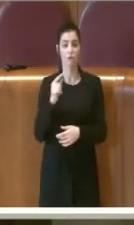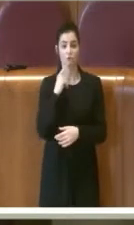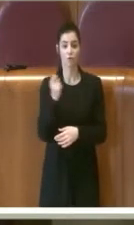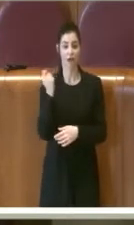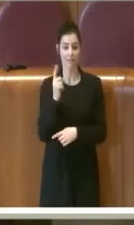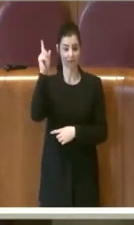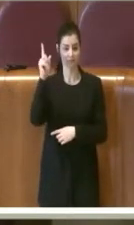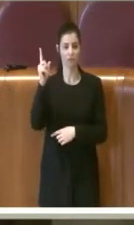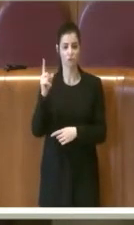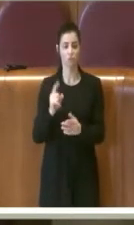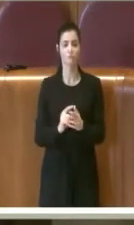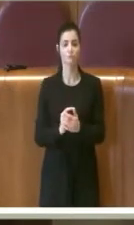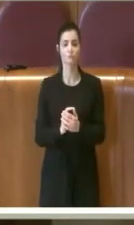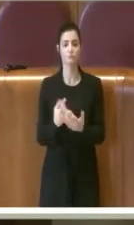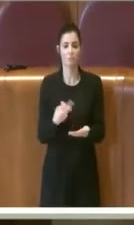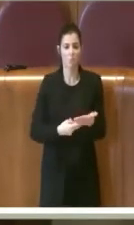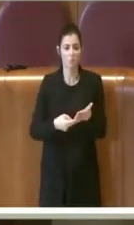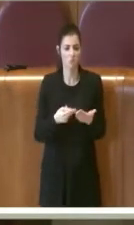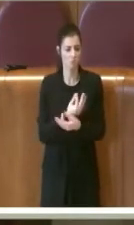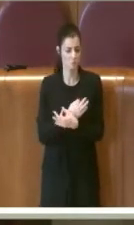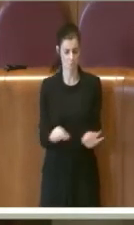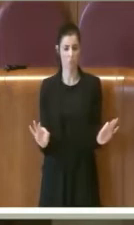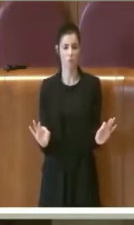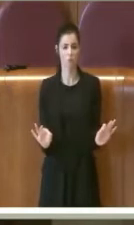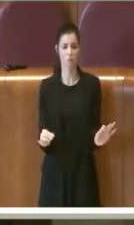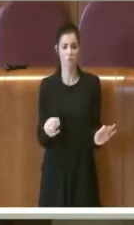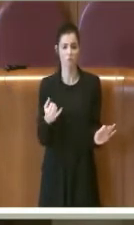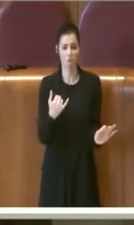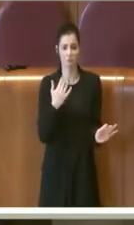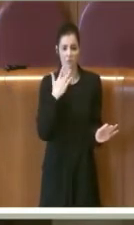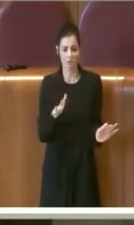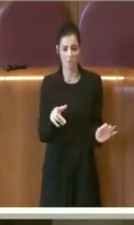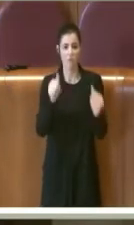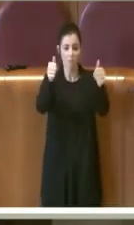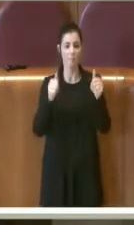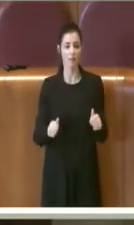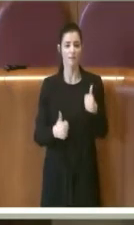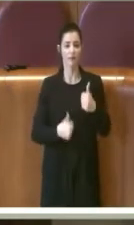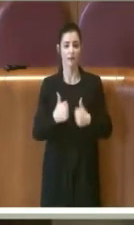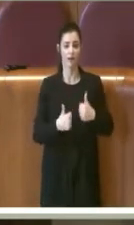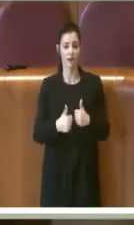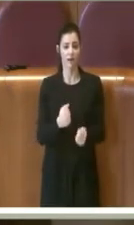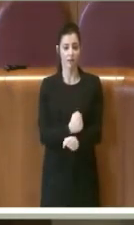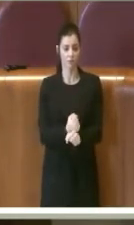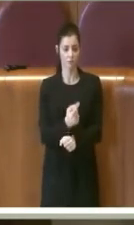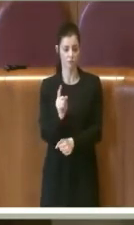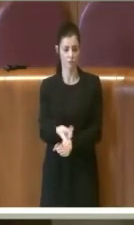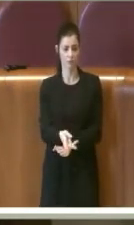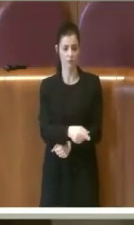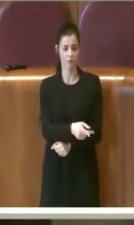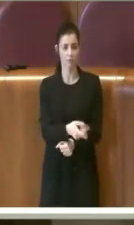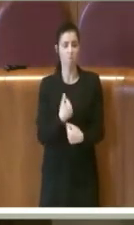prefattibilità e dunque dovevamo semplicemente entro fine anno bandire una gara lavori. Quindi mi chiedo, com'è